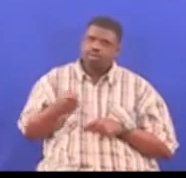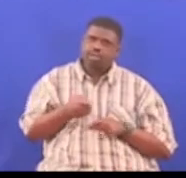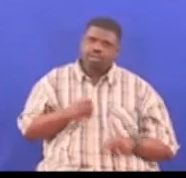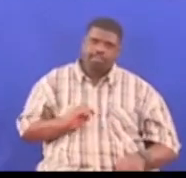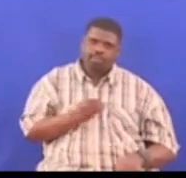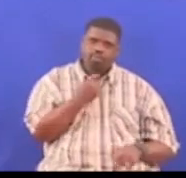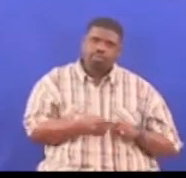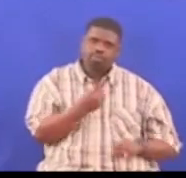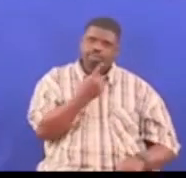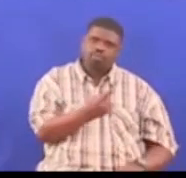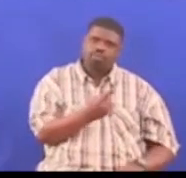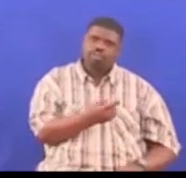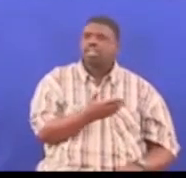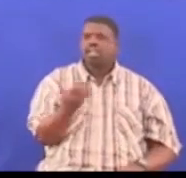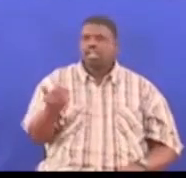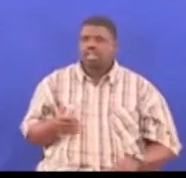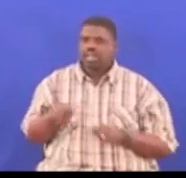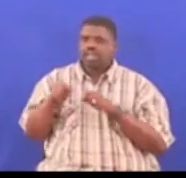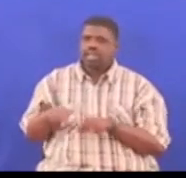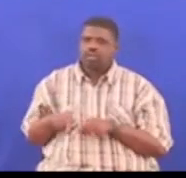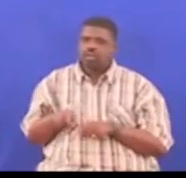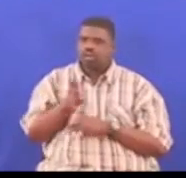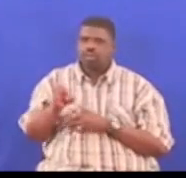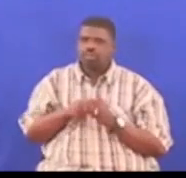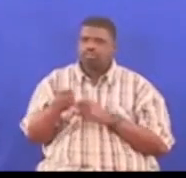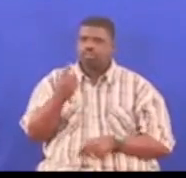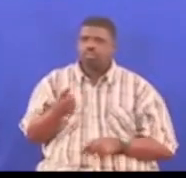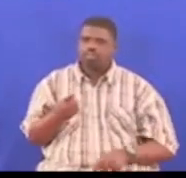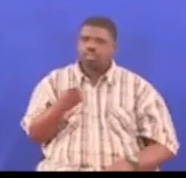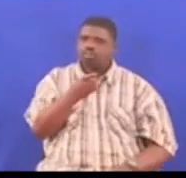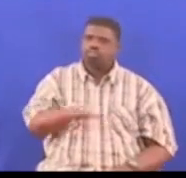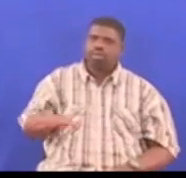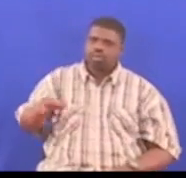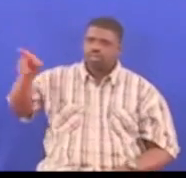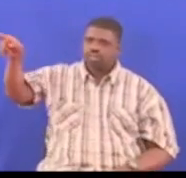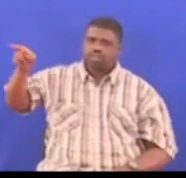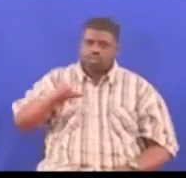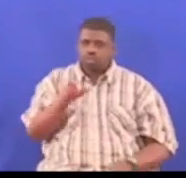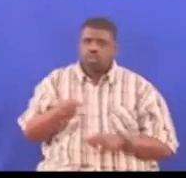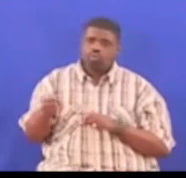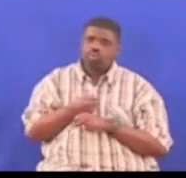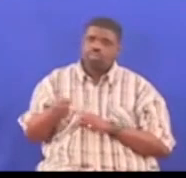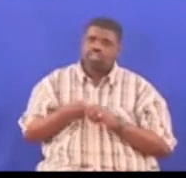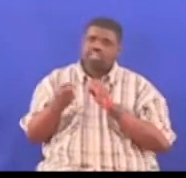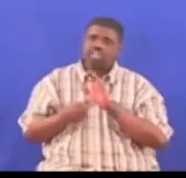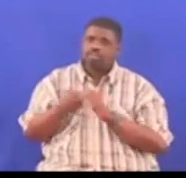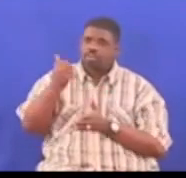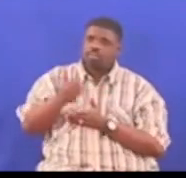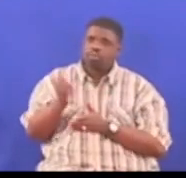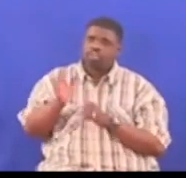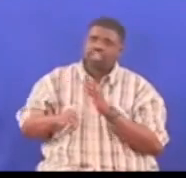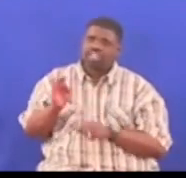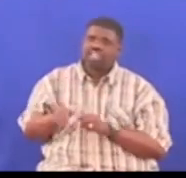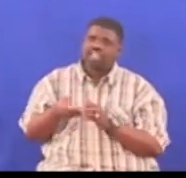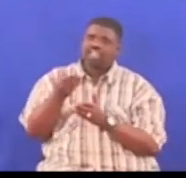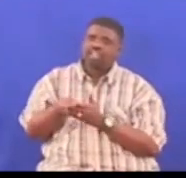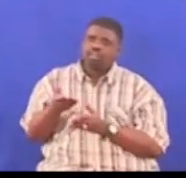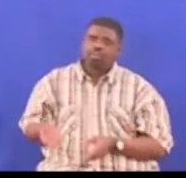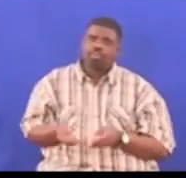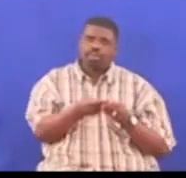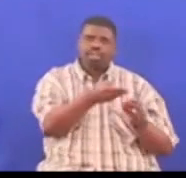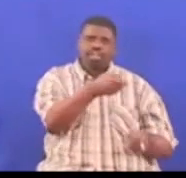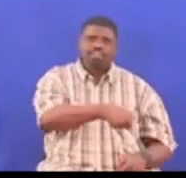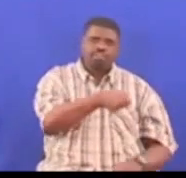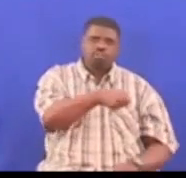bilioni 100 kweli Leo kuna halmashauri Moja Ya pwani watumishi saba wameamua wachange Hela wapeleke kwenye